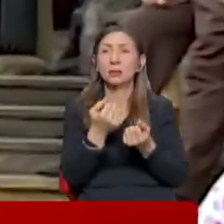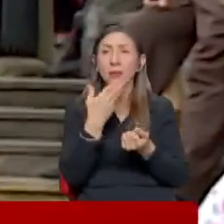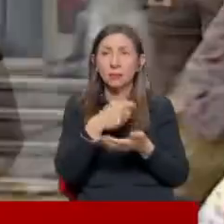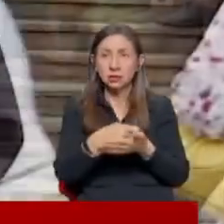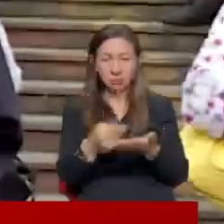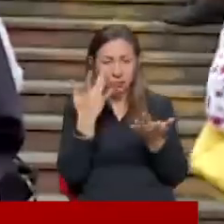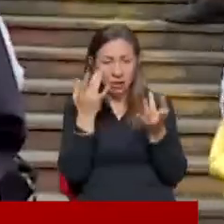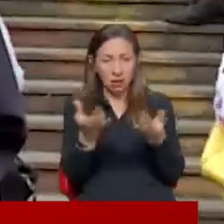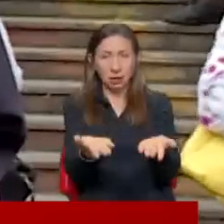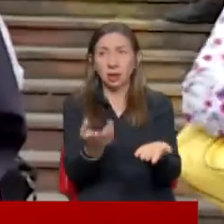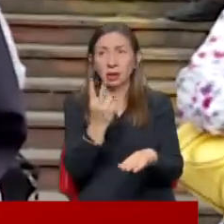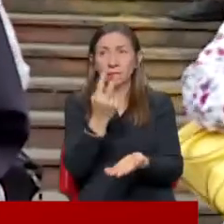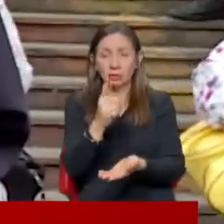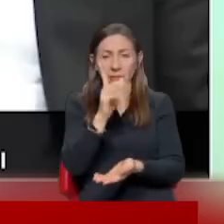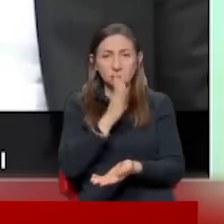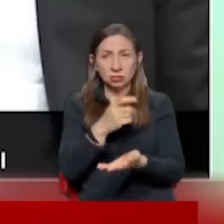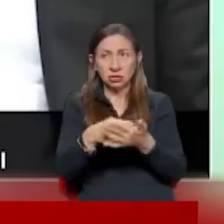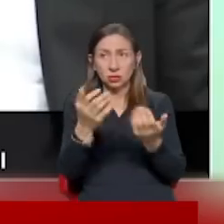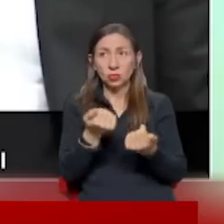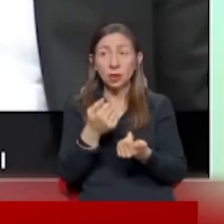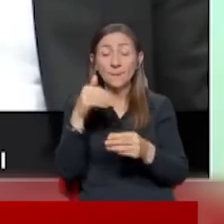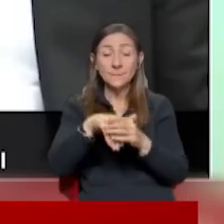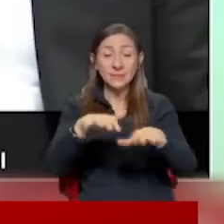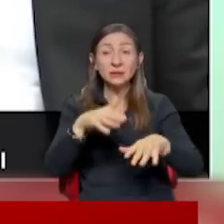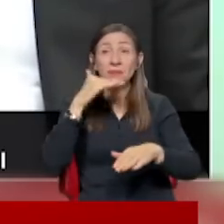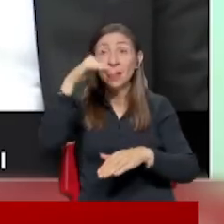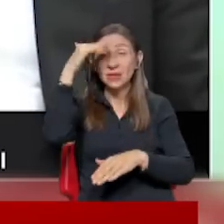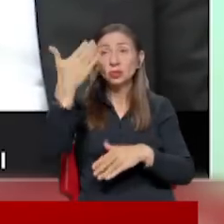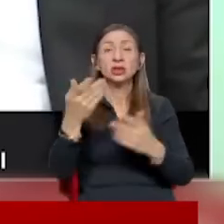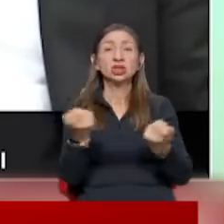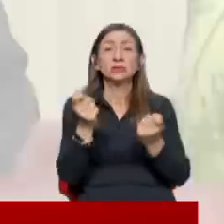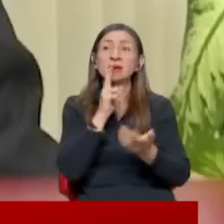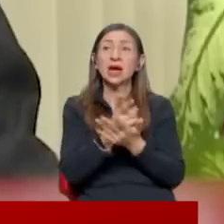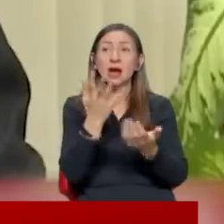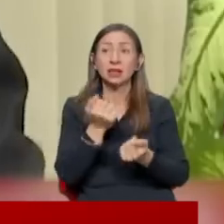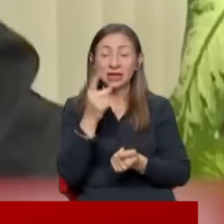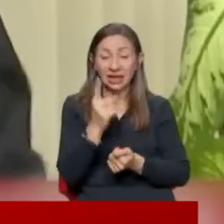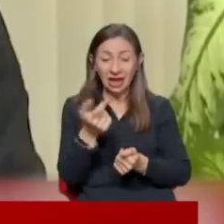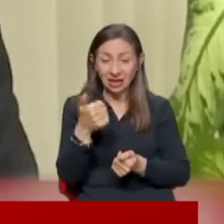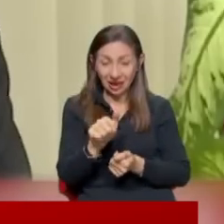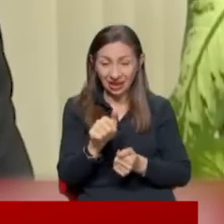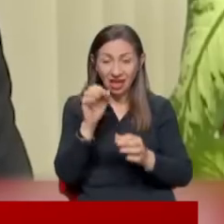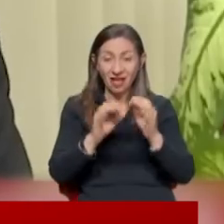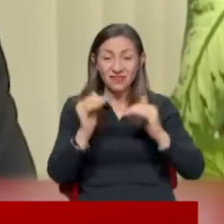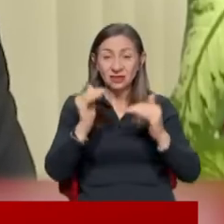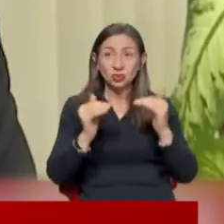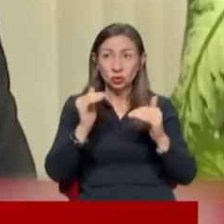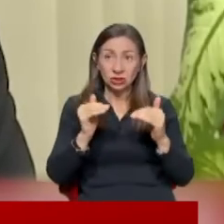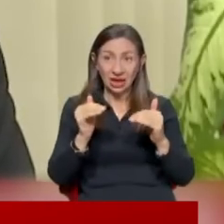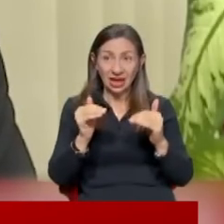maaş ortada. 7,5 lira para alıyoruz. Meclisimiz bayramdan sonra çalışma kararı aldı. İlk 6 ayın enflasyonunu